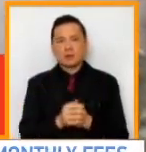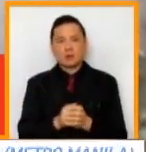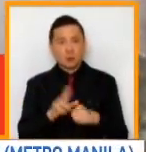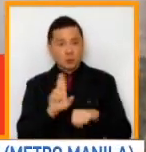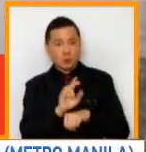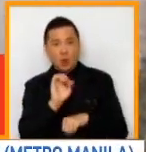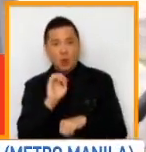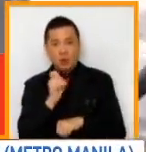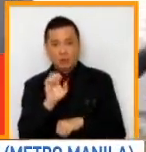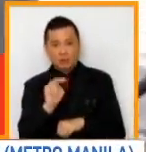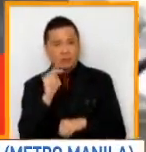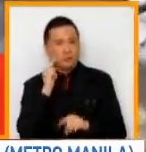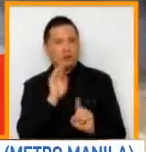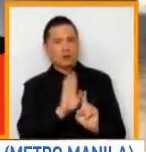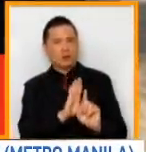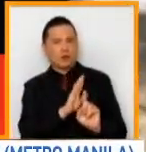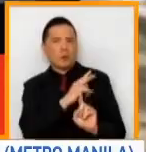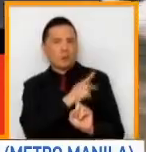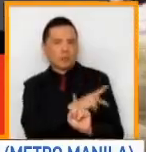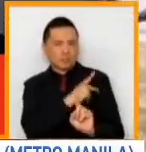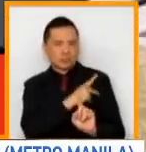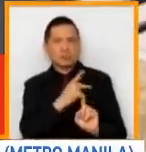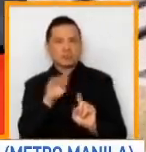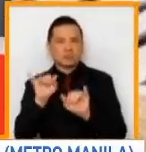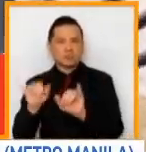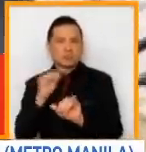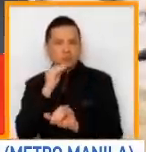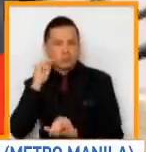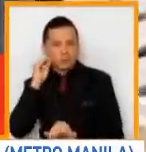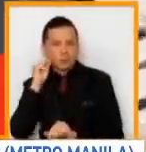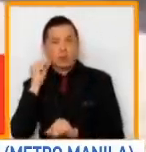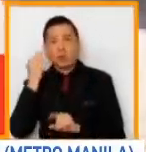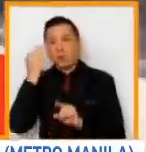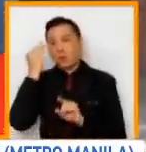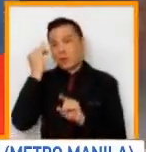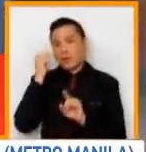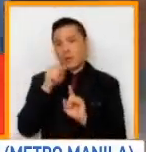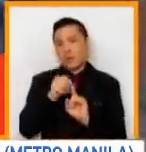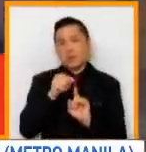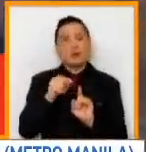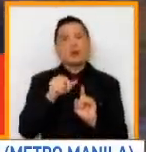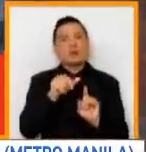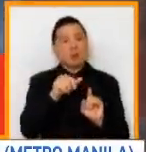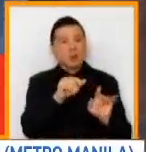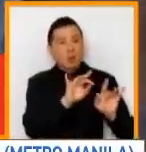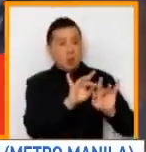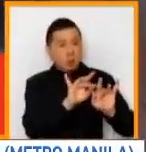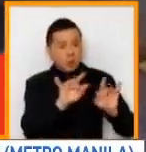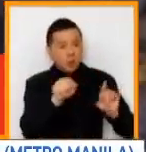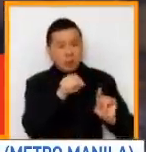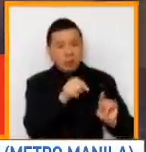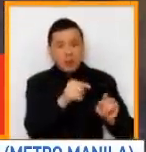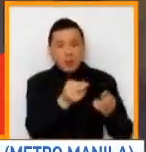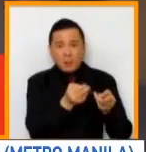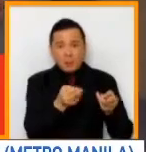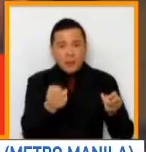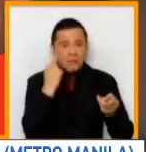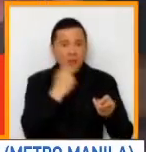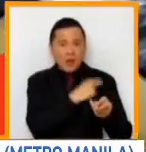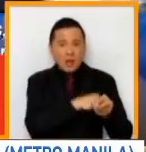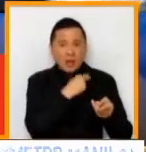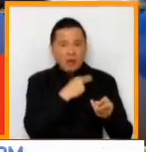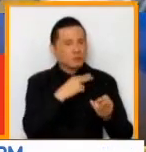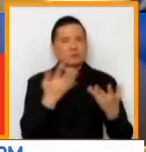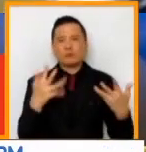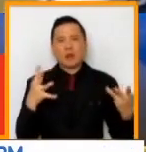sa mga pasyente na naka-home treatment dahil sa wala ng bakanteng kama at kakulangan ng supply ng oxygen sa mga